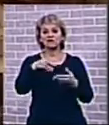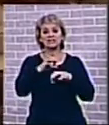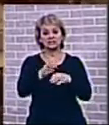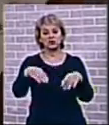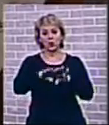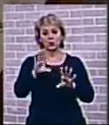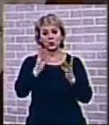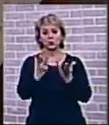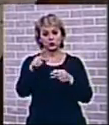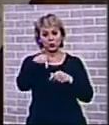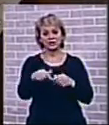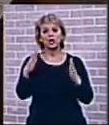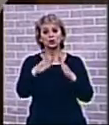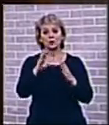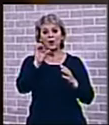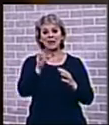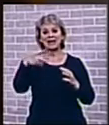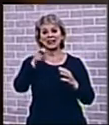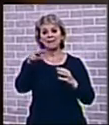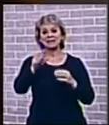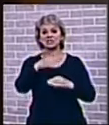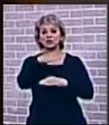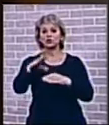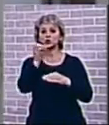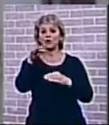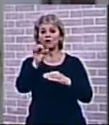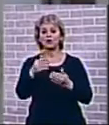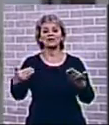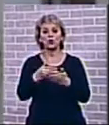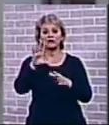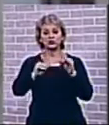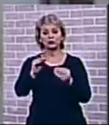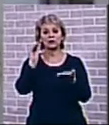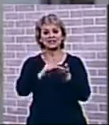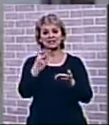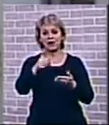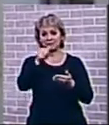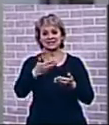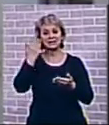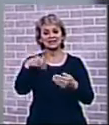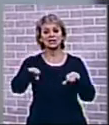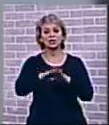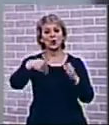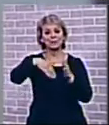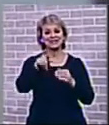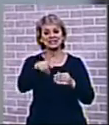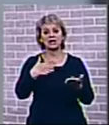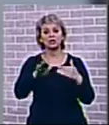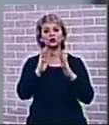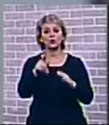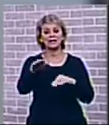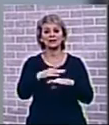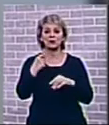такой учет. В доме Ольги Лабынцевой на Суворова новые счетчики установили 2 месяца назад. Такой модернизации рады были